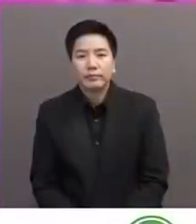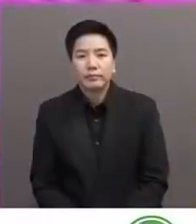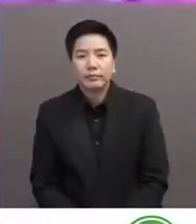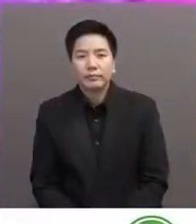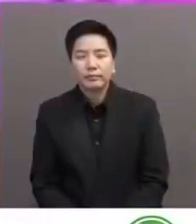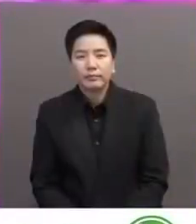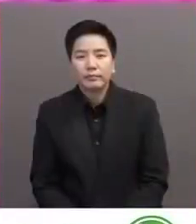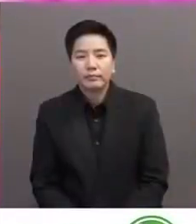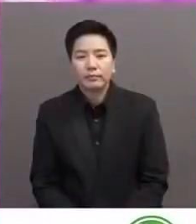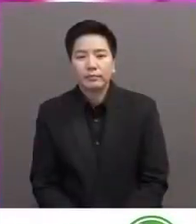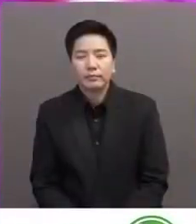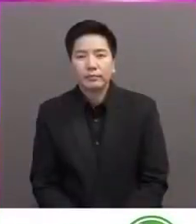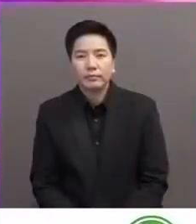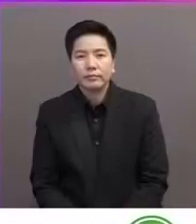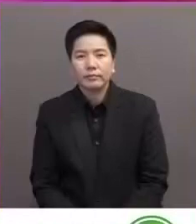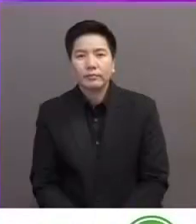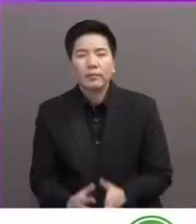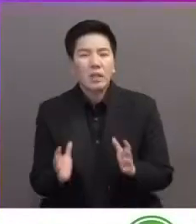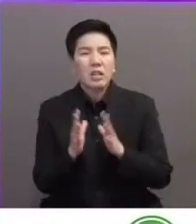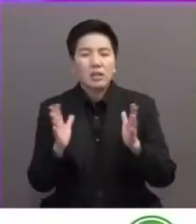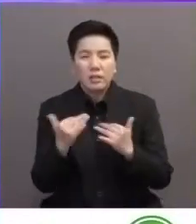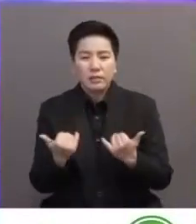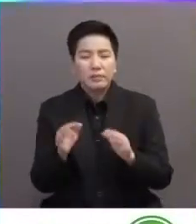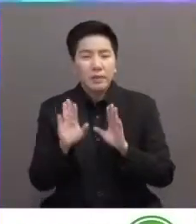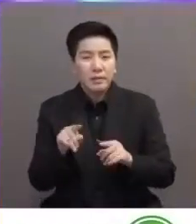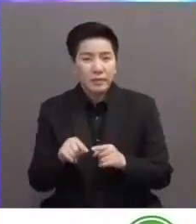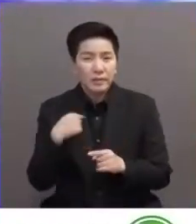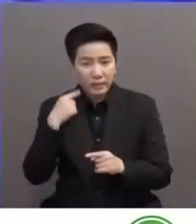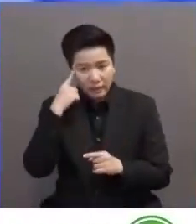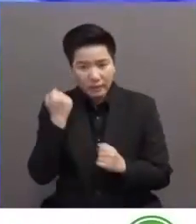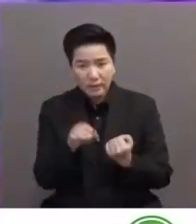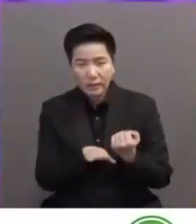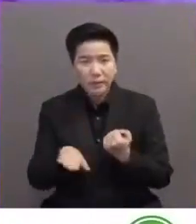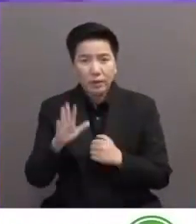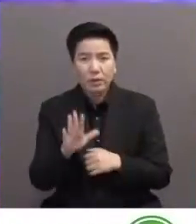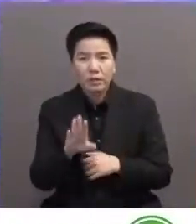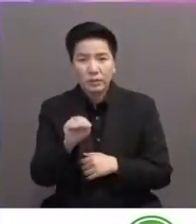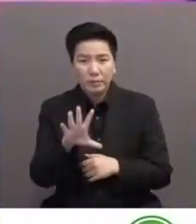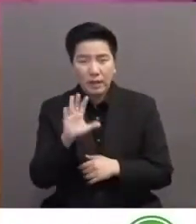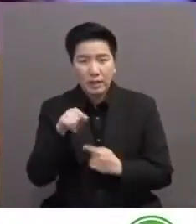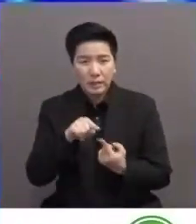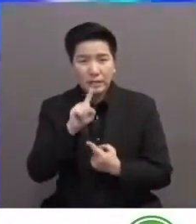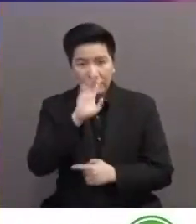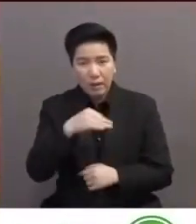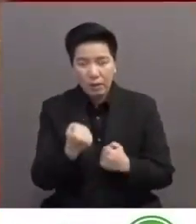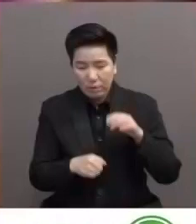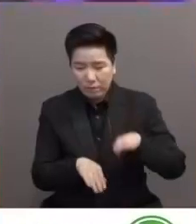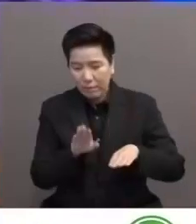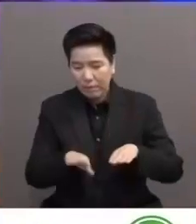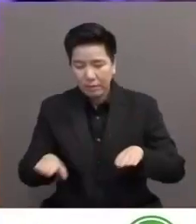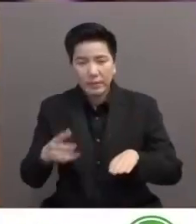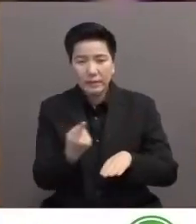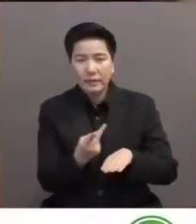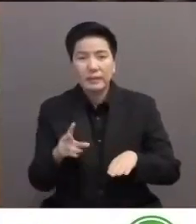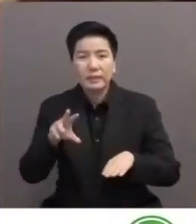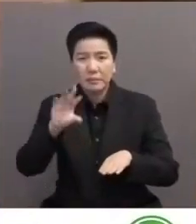อย่าเลยครับอย่าเลยครับมันเยอะขนาดนี้ครับโอ้โหแขก45คนมากัน35คันเย